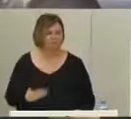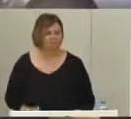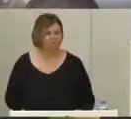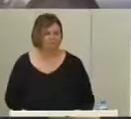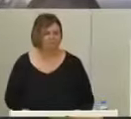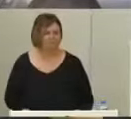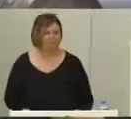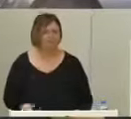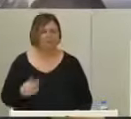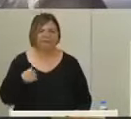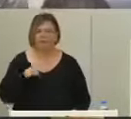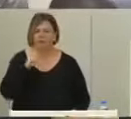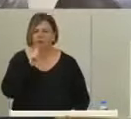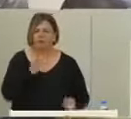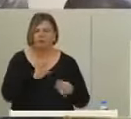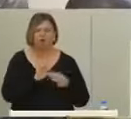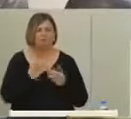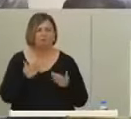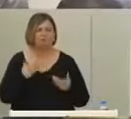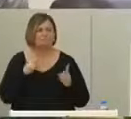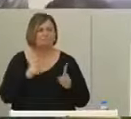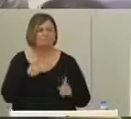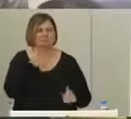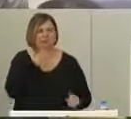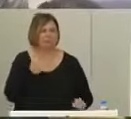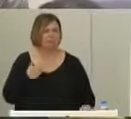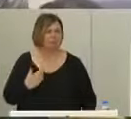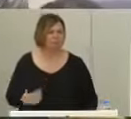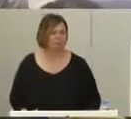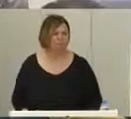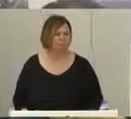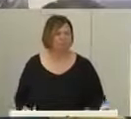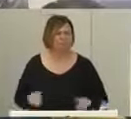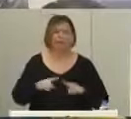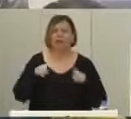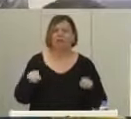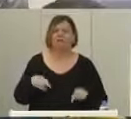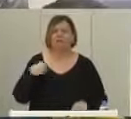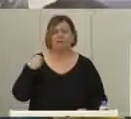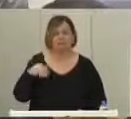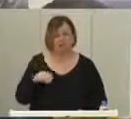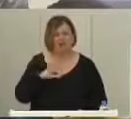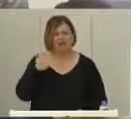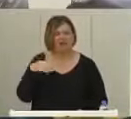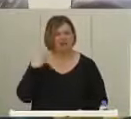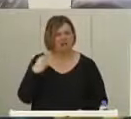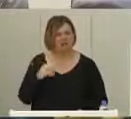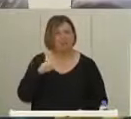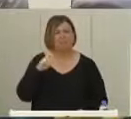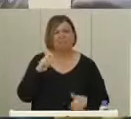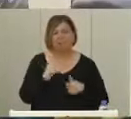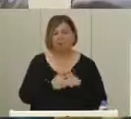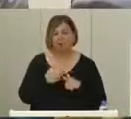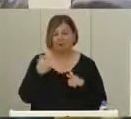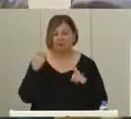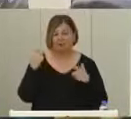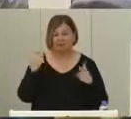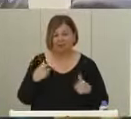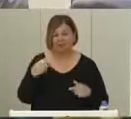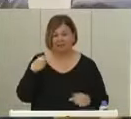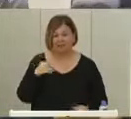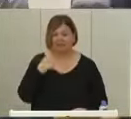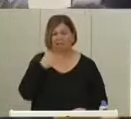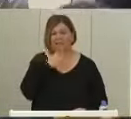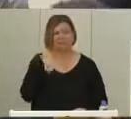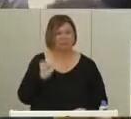şimdi söze nasıl başlayacağım bilemiyorum. Arsa satılır, her şey satılır ama proje yapılacak bir yer satılır mı